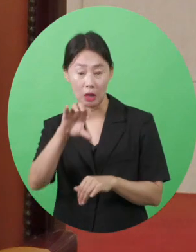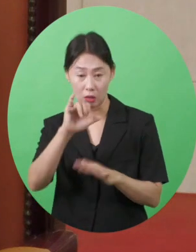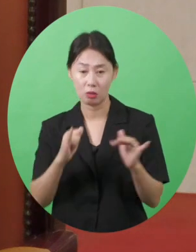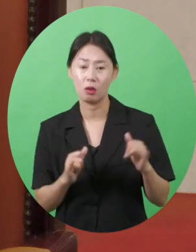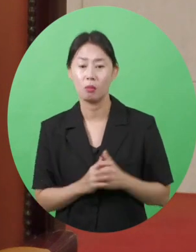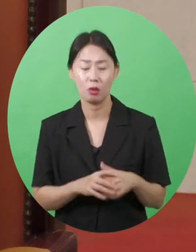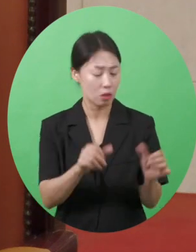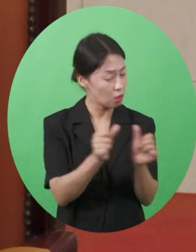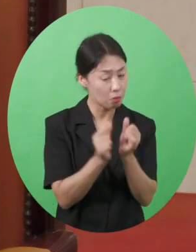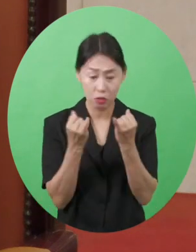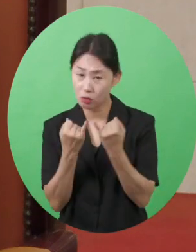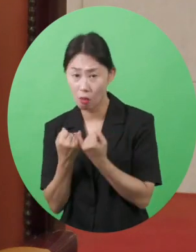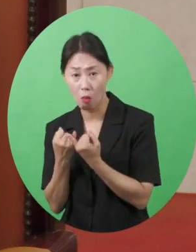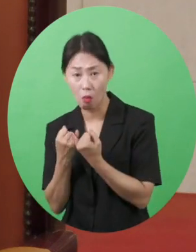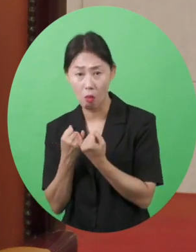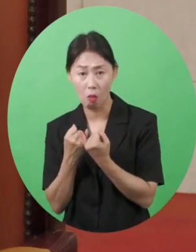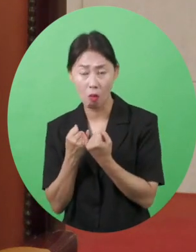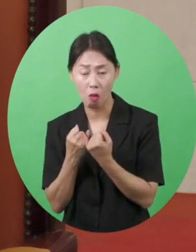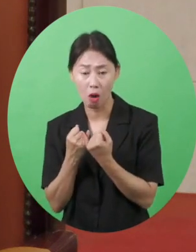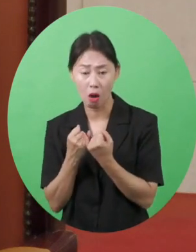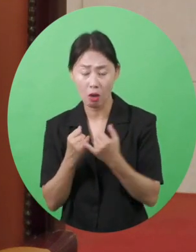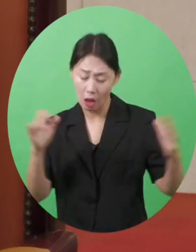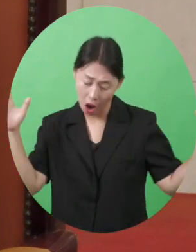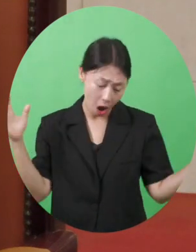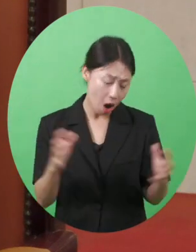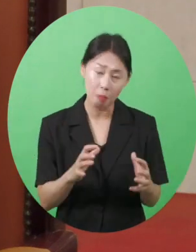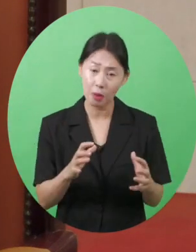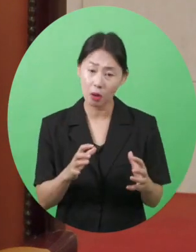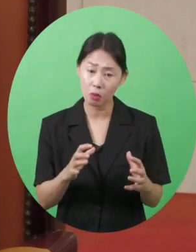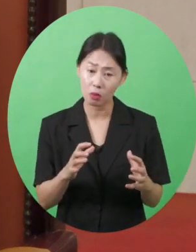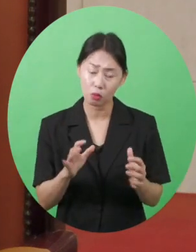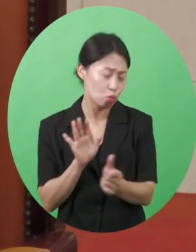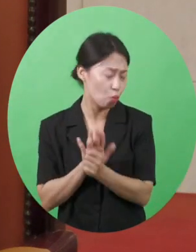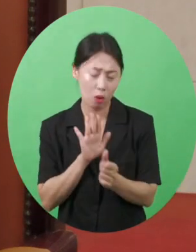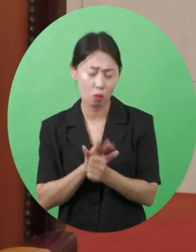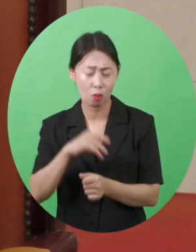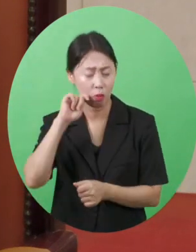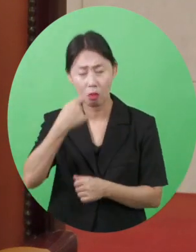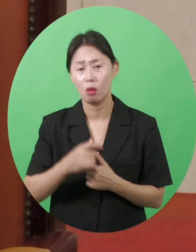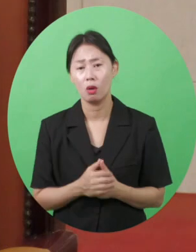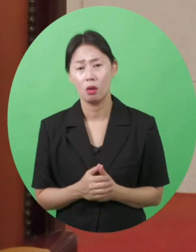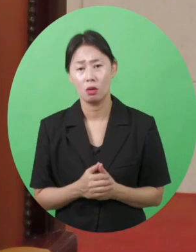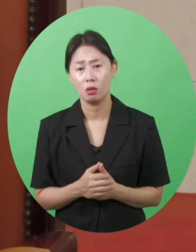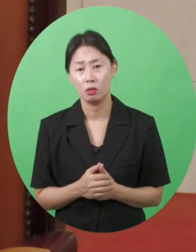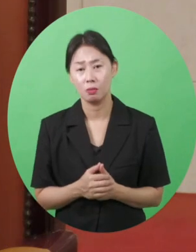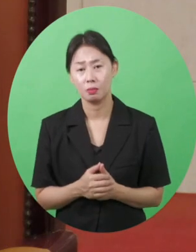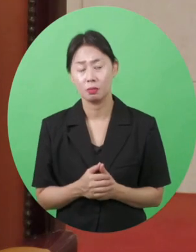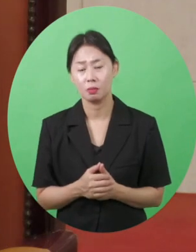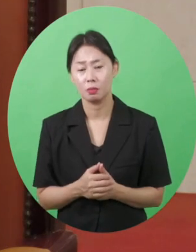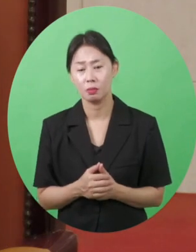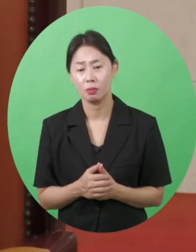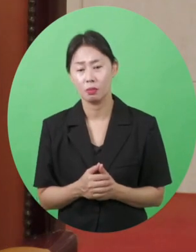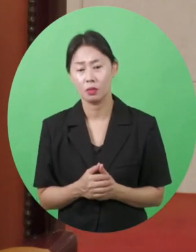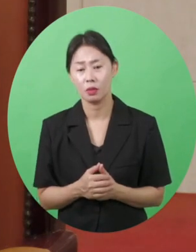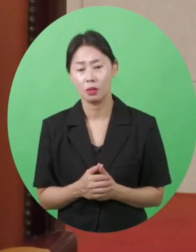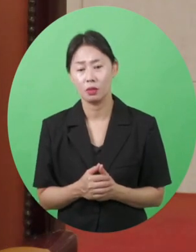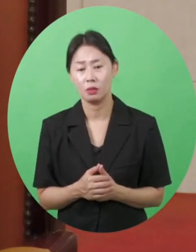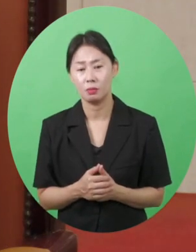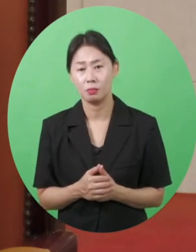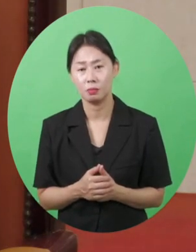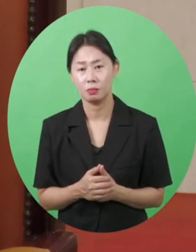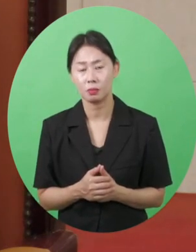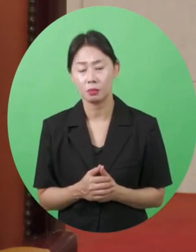그래서 남녀 모든 장애인을 이 5명을 가지고 지원해라 라고 하는 것은 사실 좀